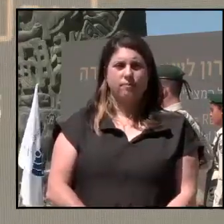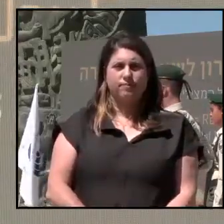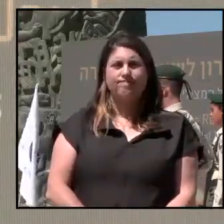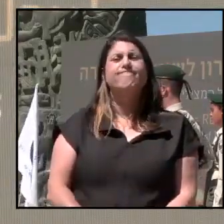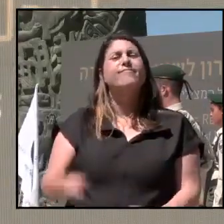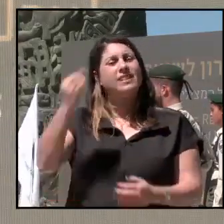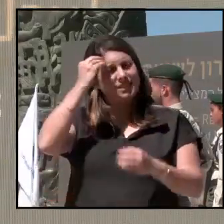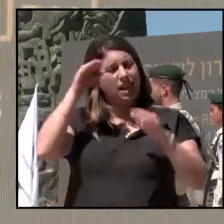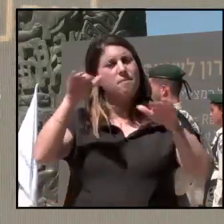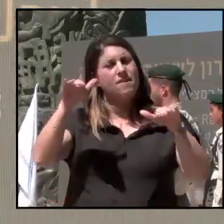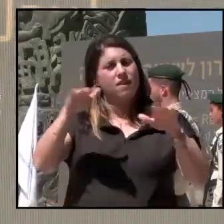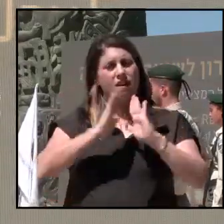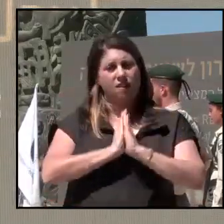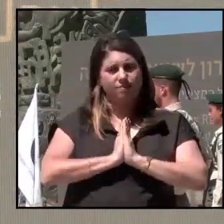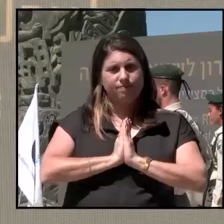זכרם לברכה.